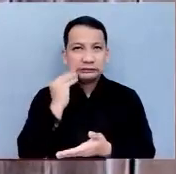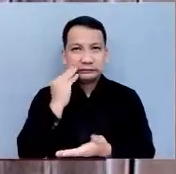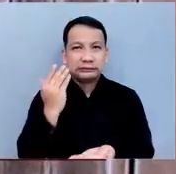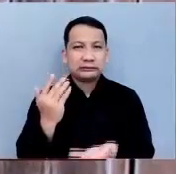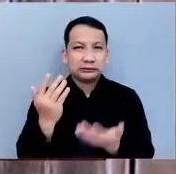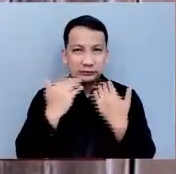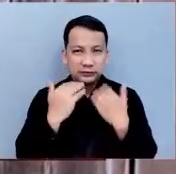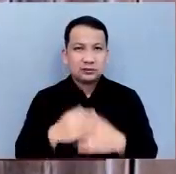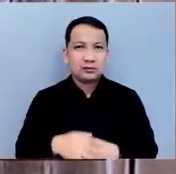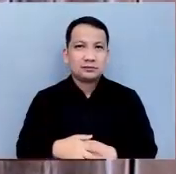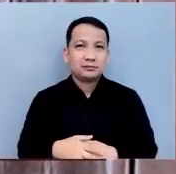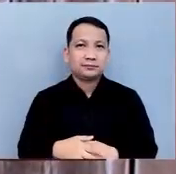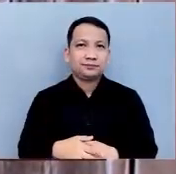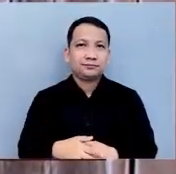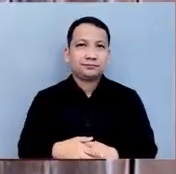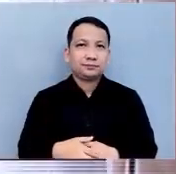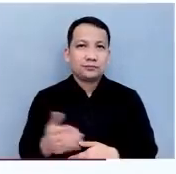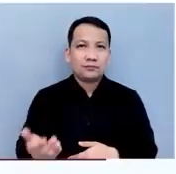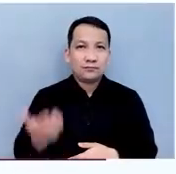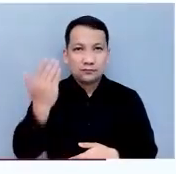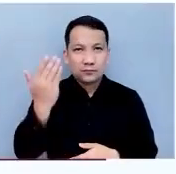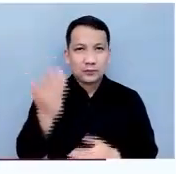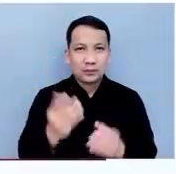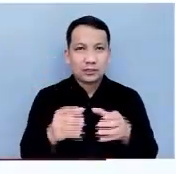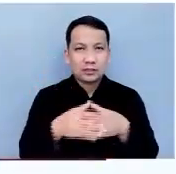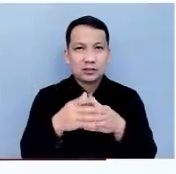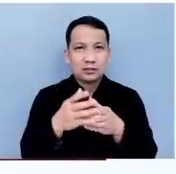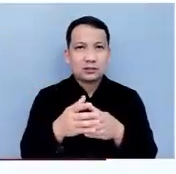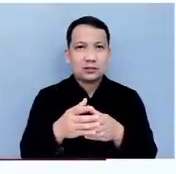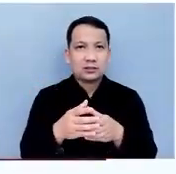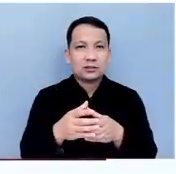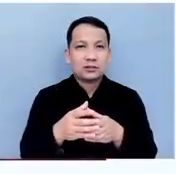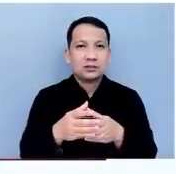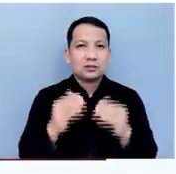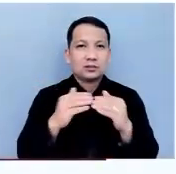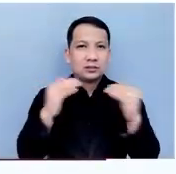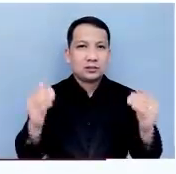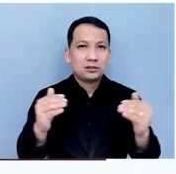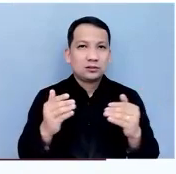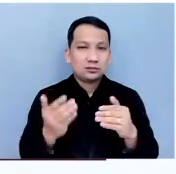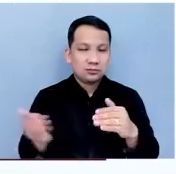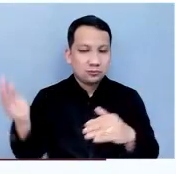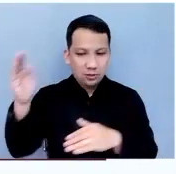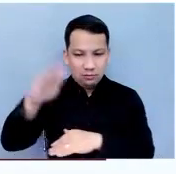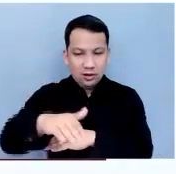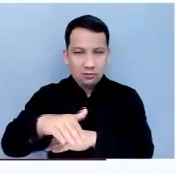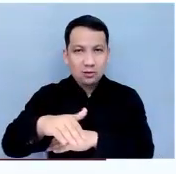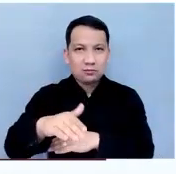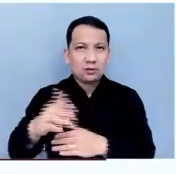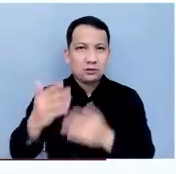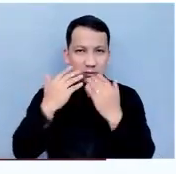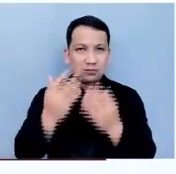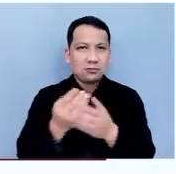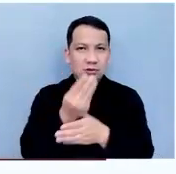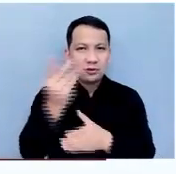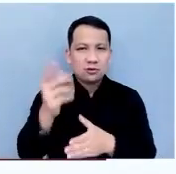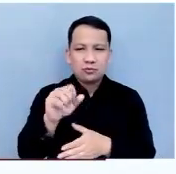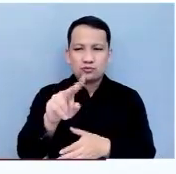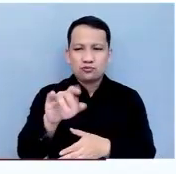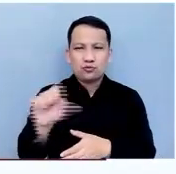Lagi na usok pag umaga, malakas ang usok. Pagdating ng mga 11 hanggang hapon na yan, yung amoy, yung sulfur,